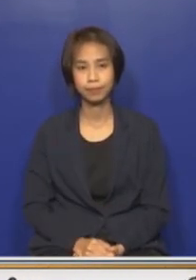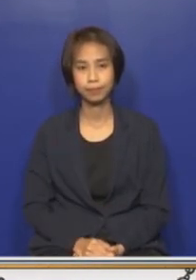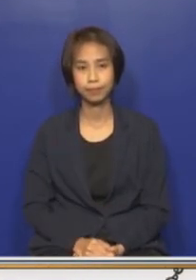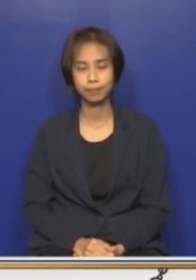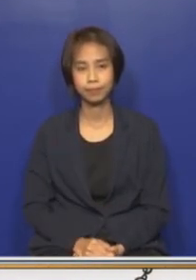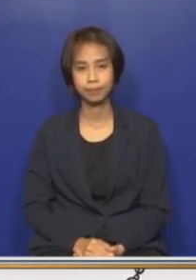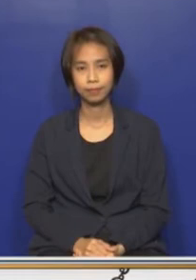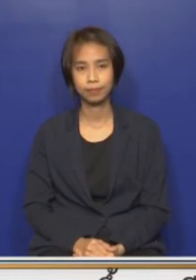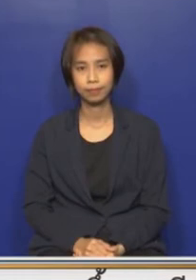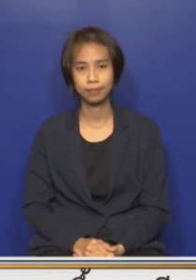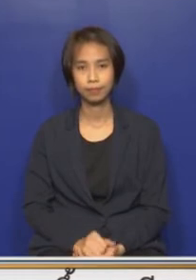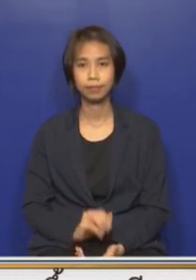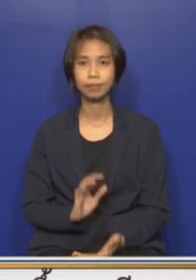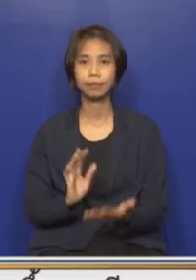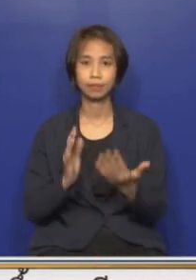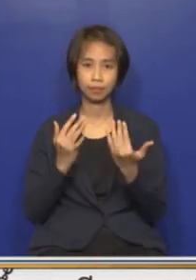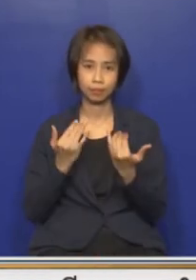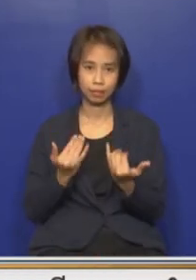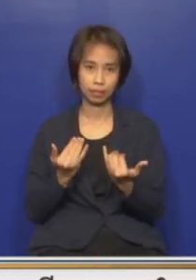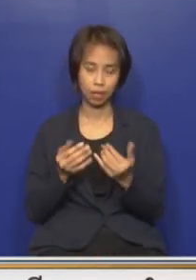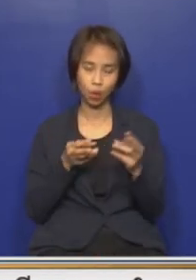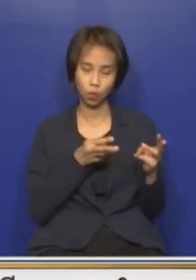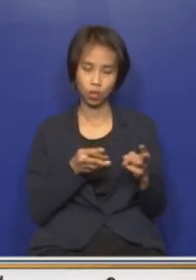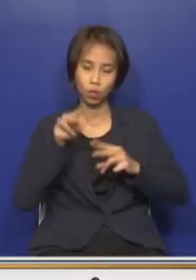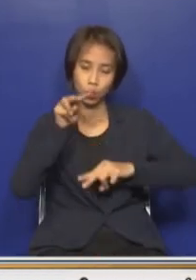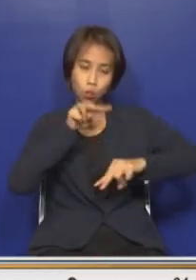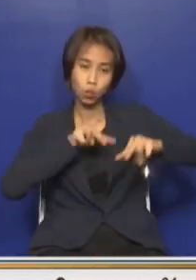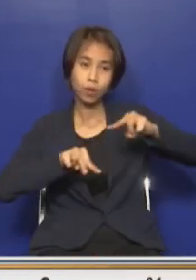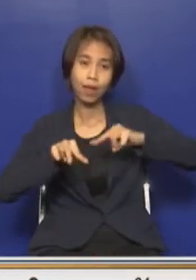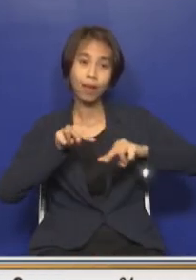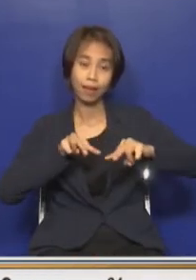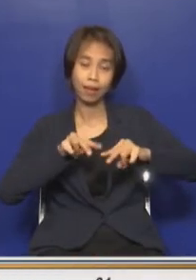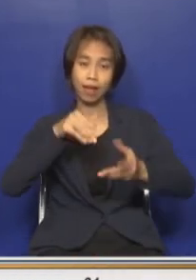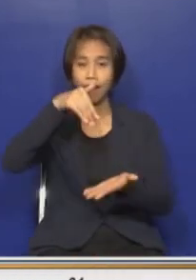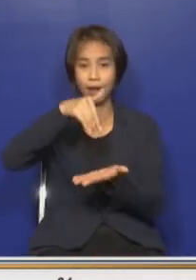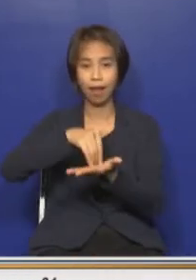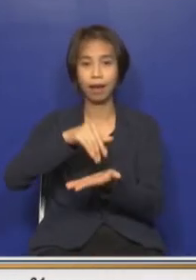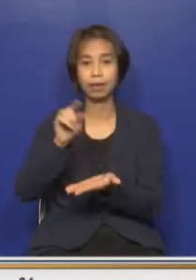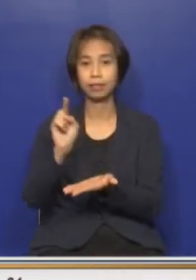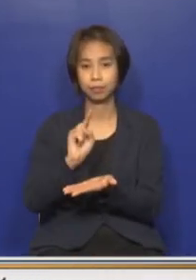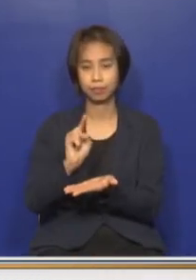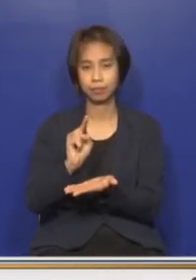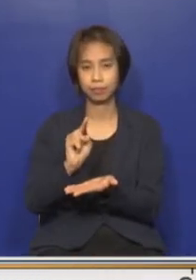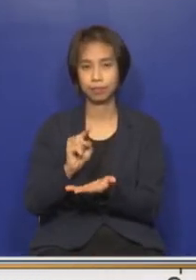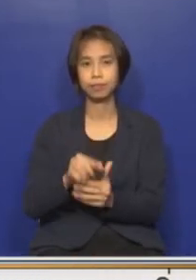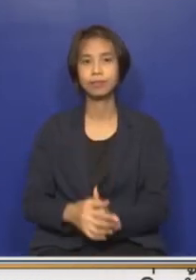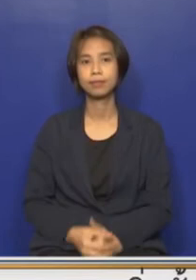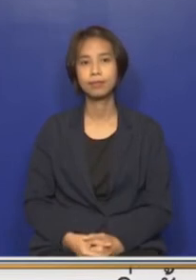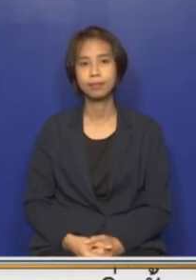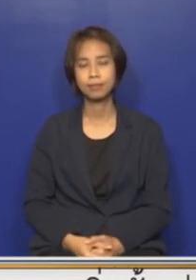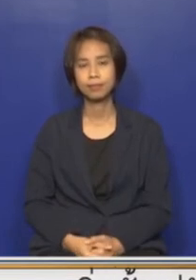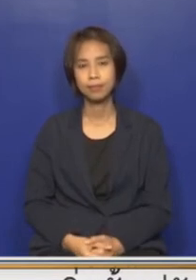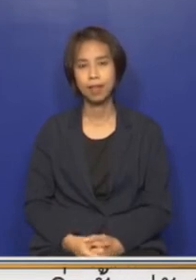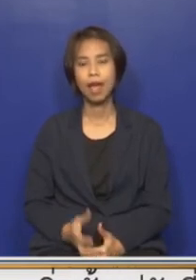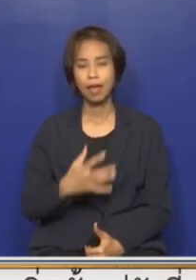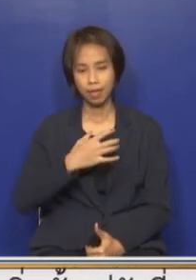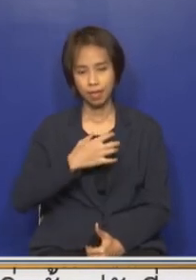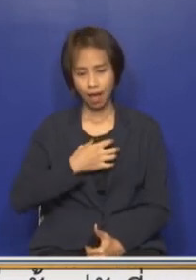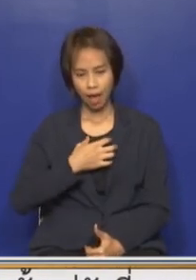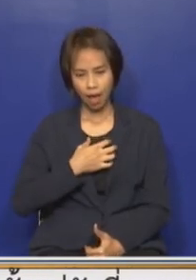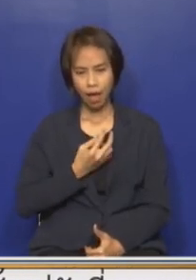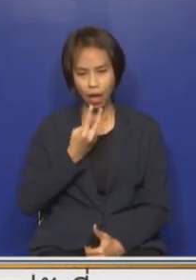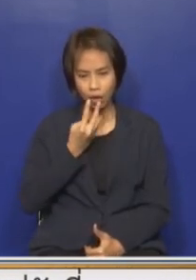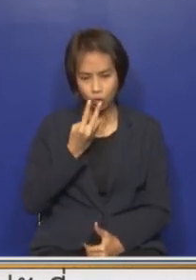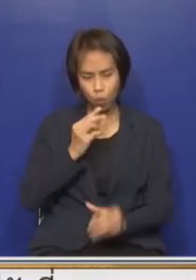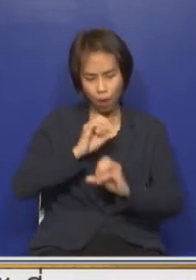ครับเพราะนั้นหลักของการดูแลกองทุนเหล่านี้นะครับก็คือว่าเราต้องการให้มีความโปร่งใสนะครับ